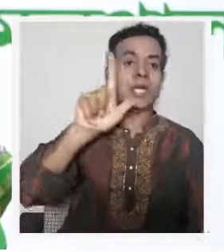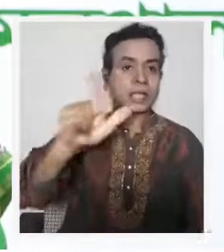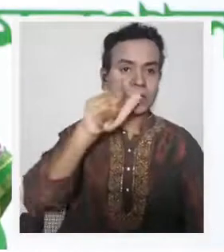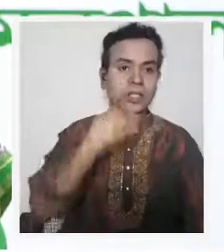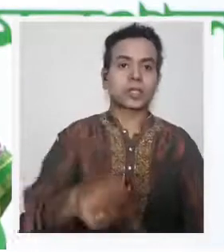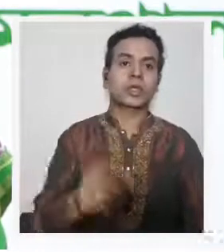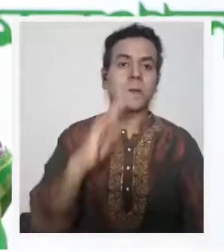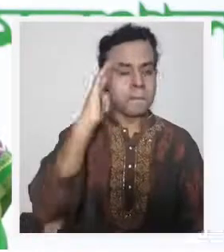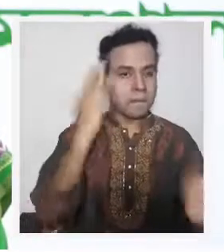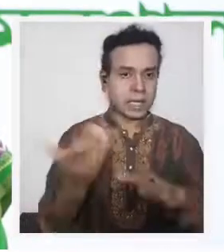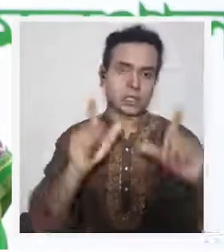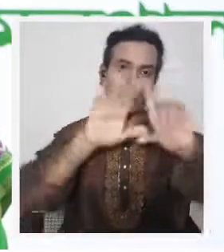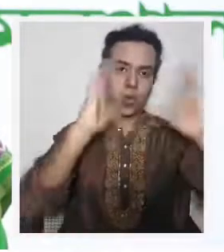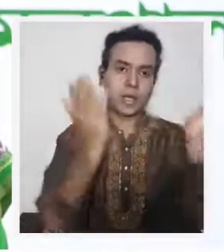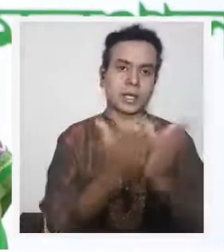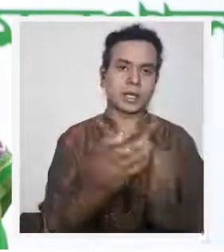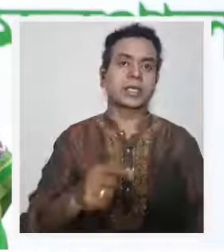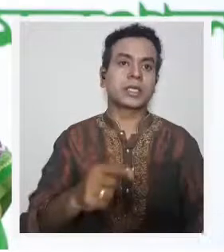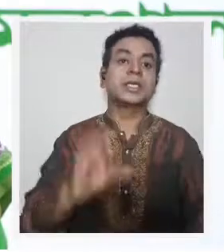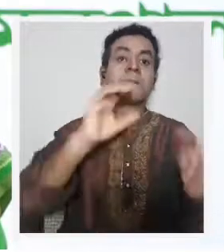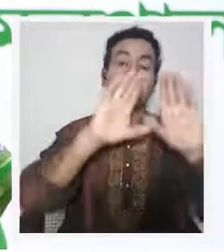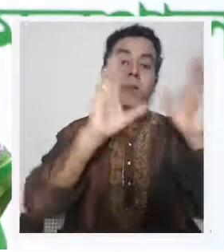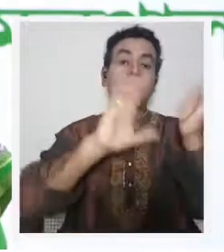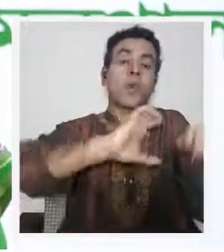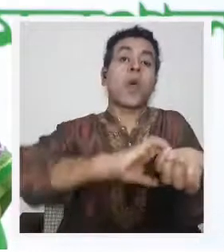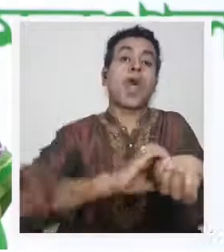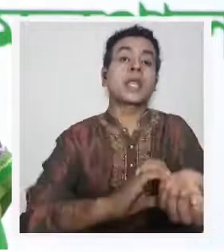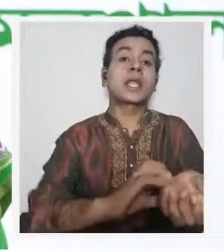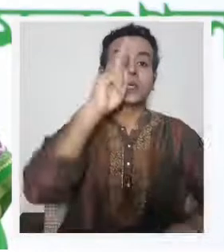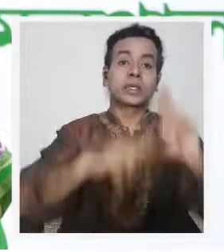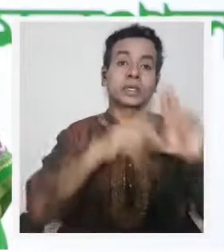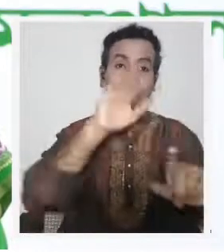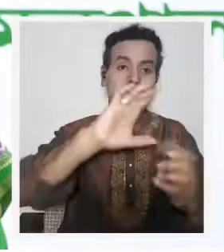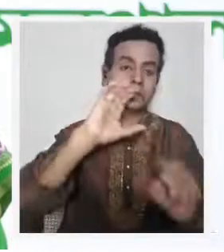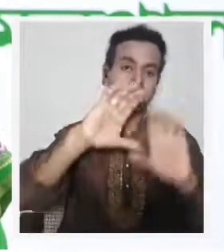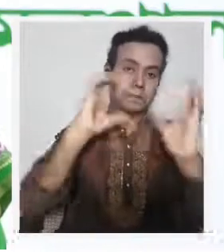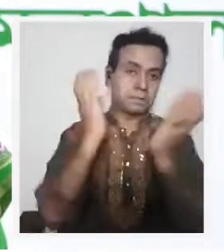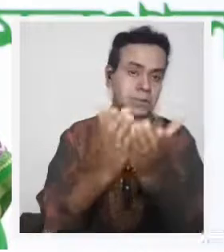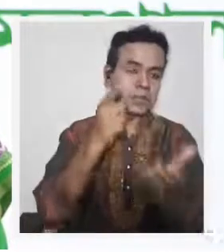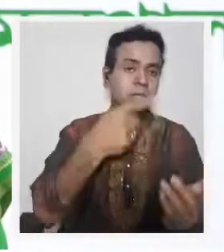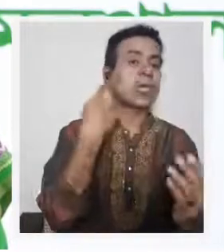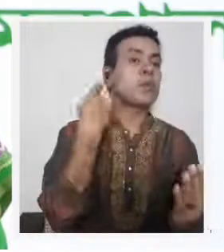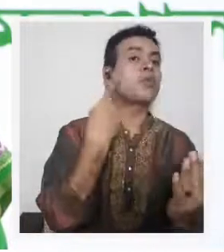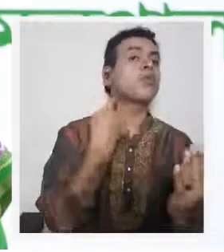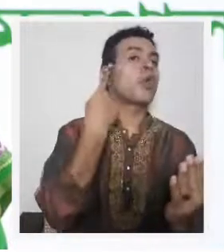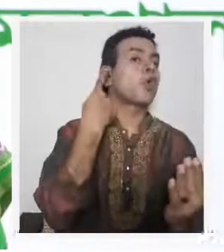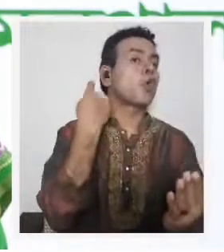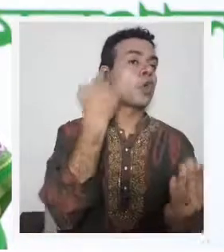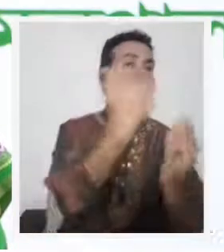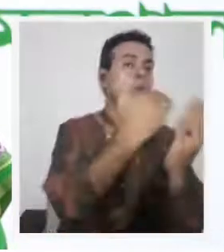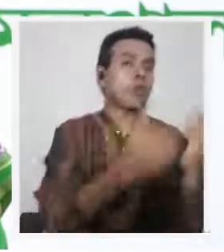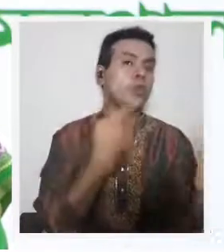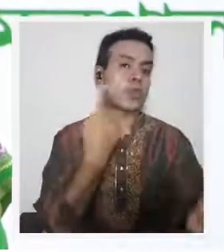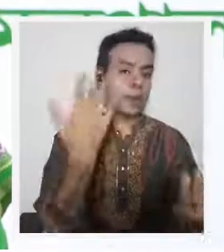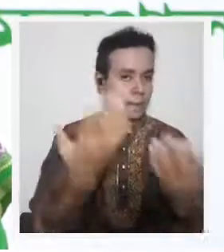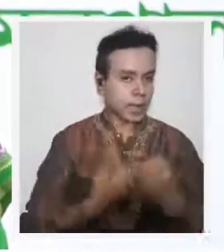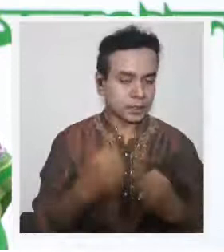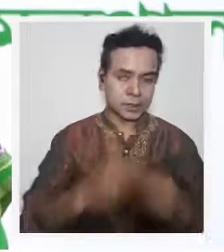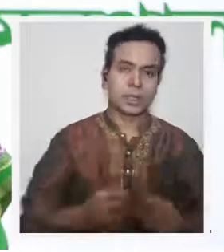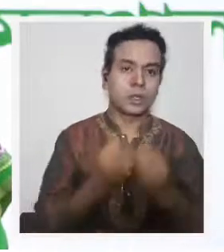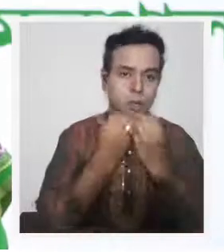3,37,687 জন। দক্ষিণ এশিয়া পরিস্থিতি এবং বিশ্ব পরিস্থিতি আমরা সংগ্রহ করেছি বিশ্ব স্বাস্থ্য সংস্থা সিচুয়েশন রিপোর্ট 24 মে 2020